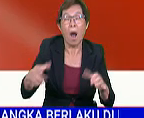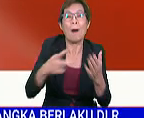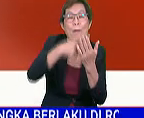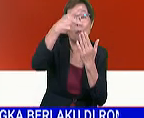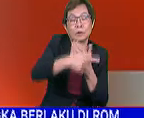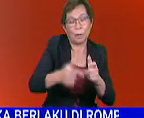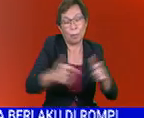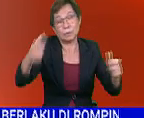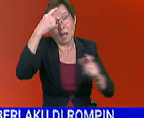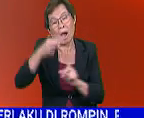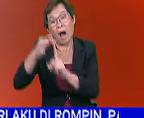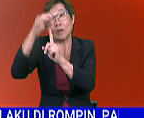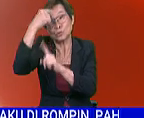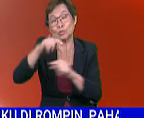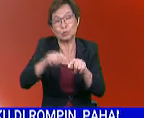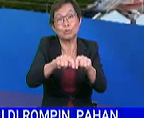untuk rakyat di